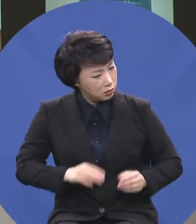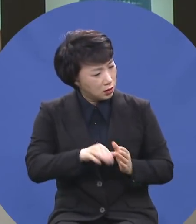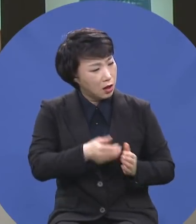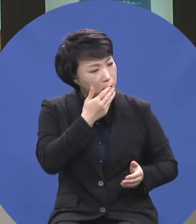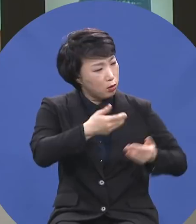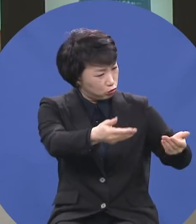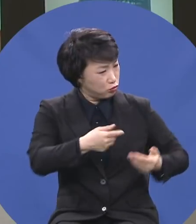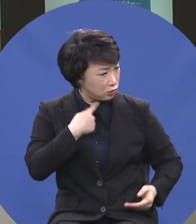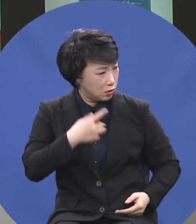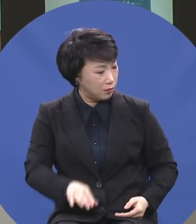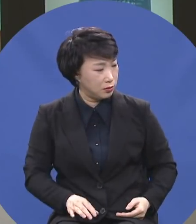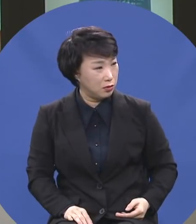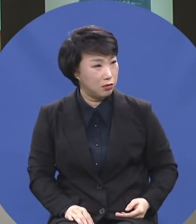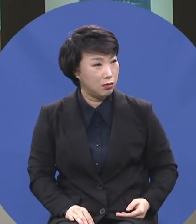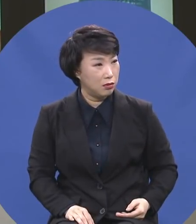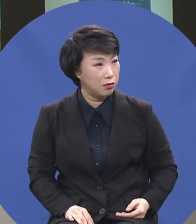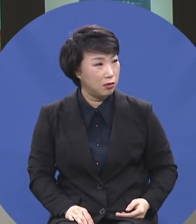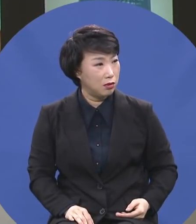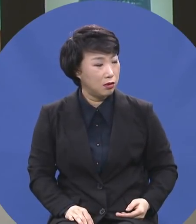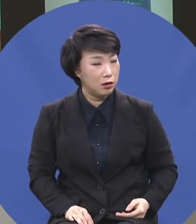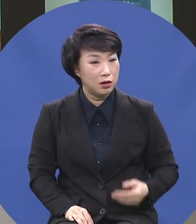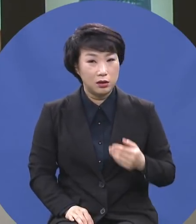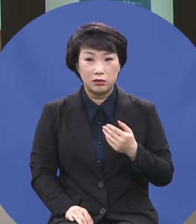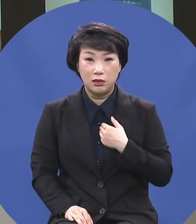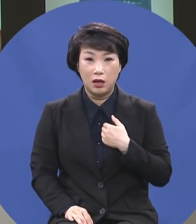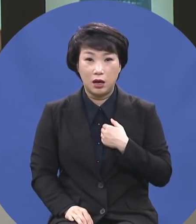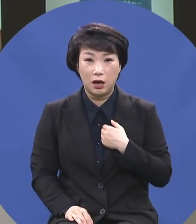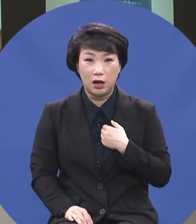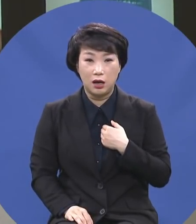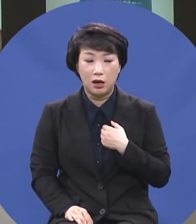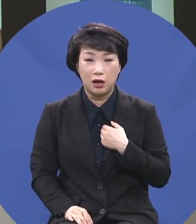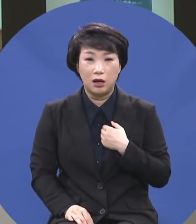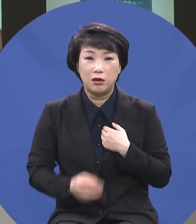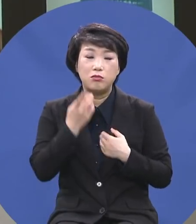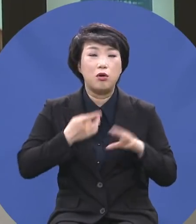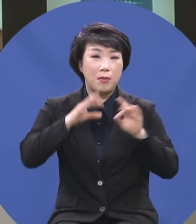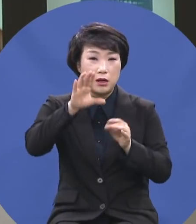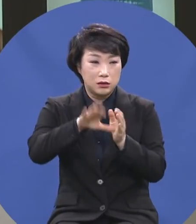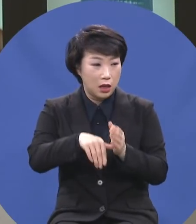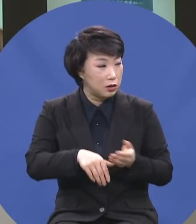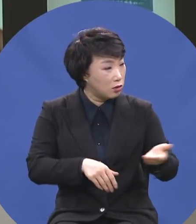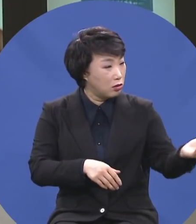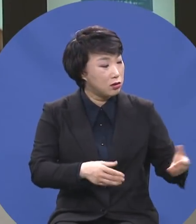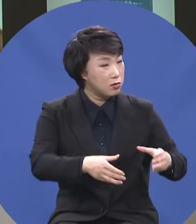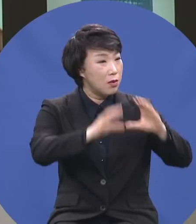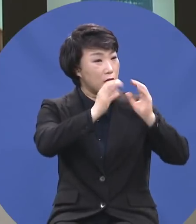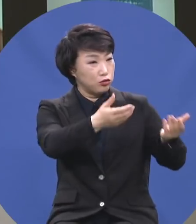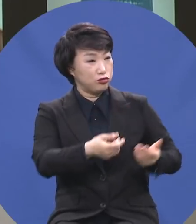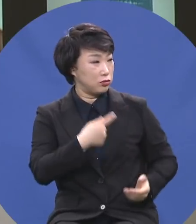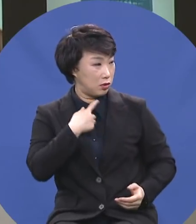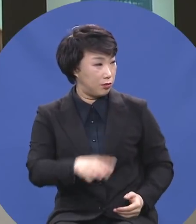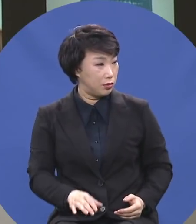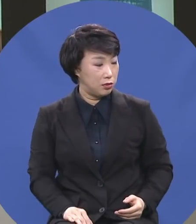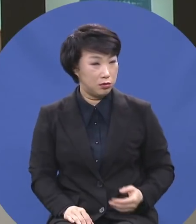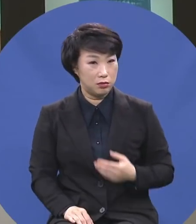먹을 것을 주지 않았어. 내가 목마를 때 마시게 하지